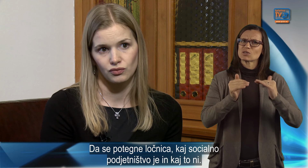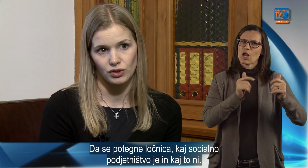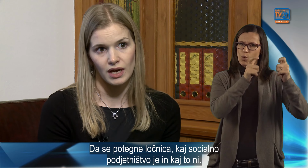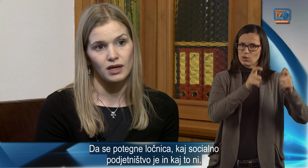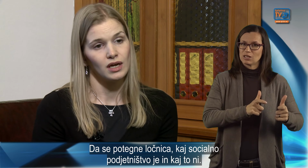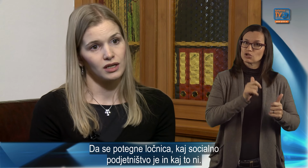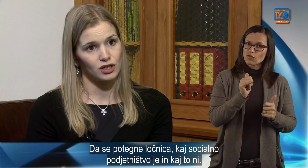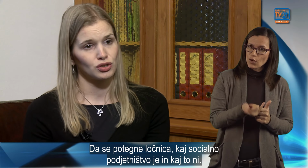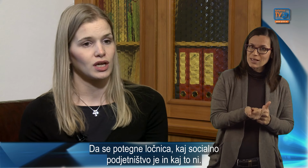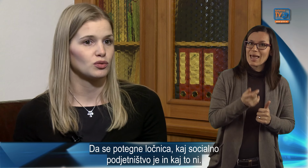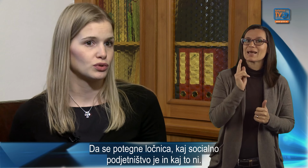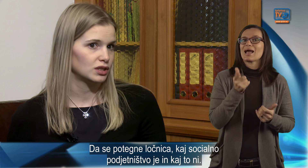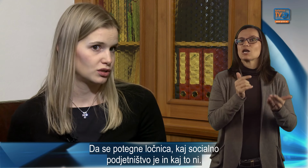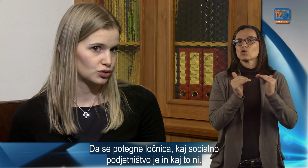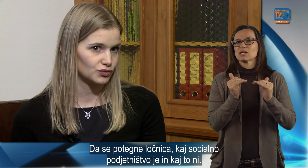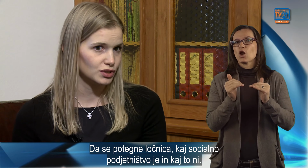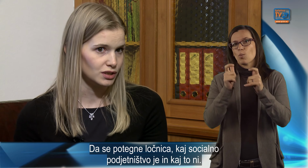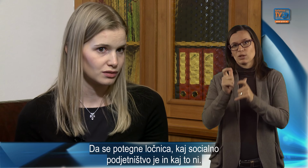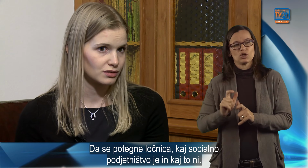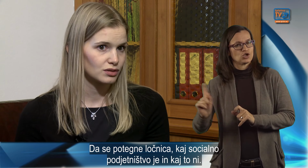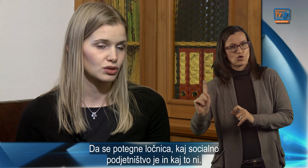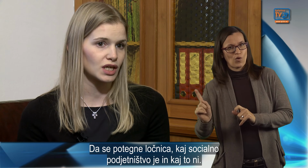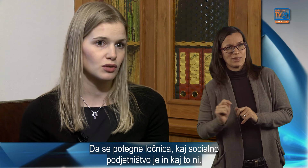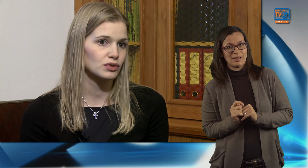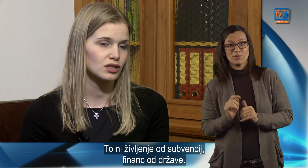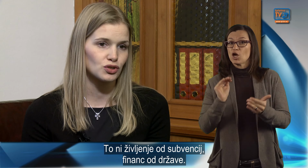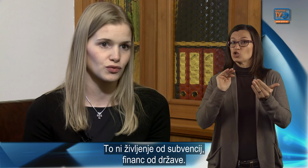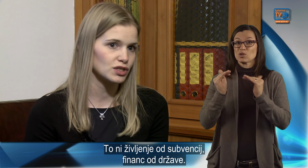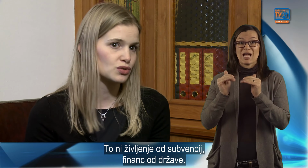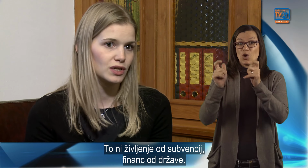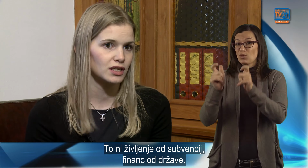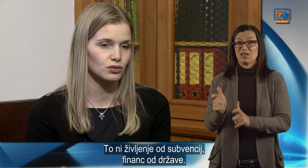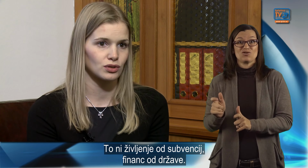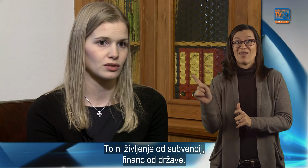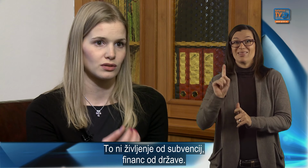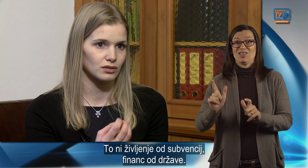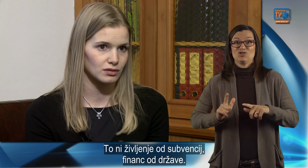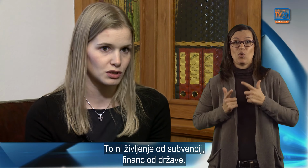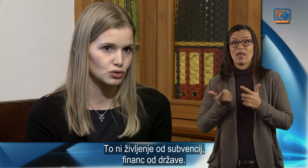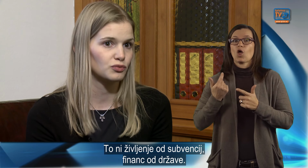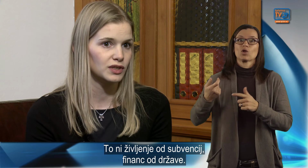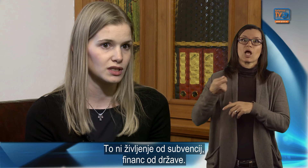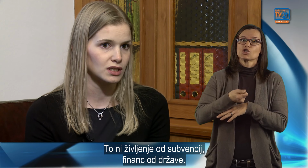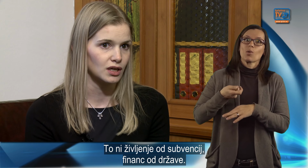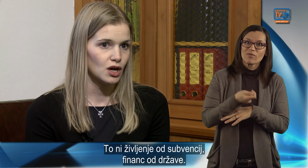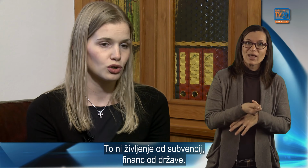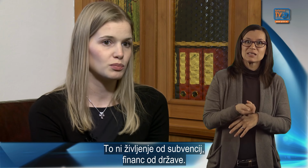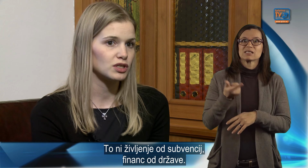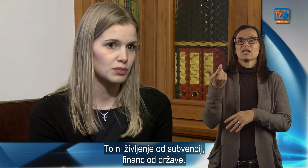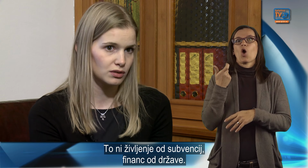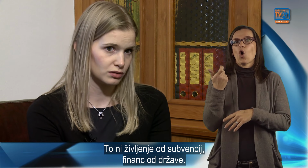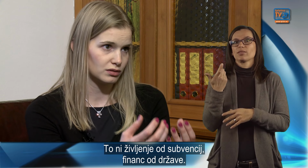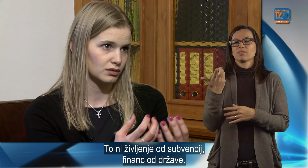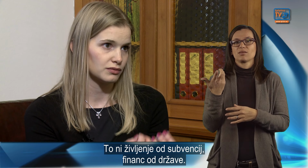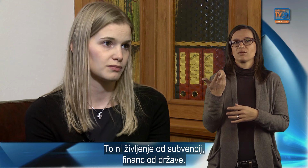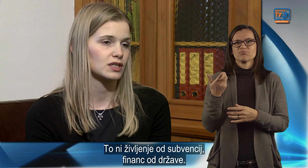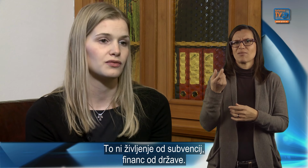podjetništvo je in kaj socialno podjetništvo ni. Socialno podjetništvo ni življenje od subvenciji, od